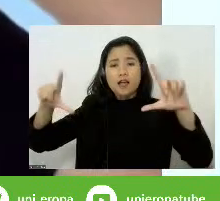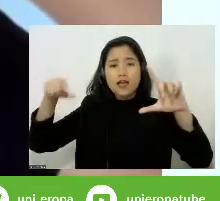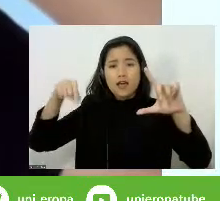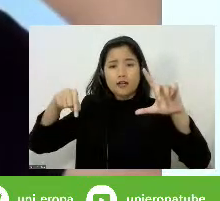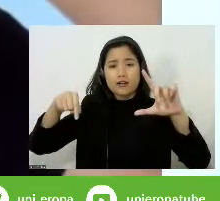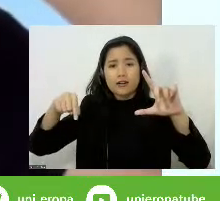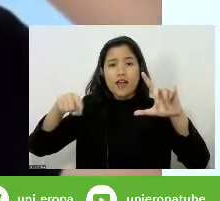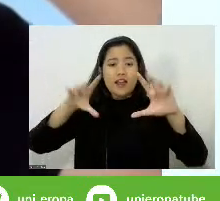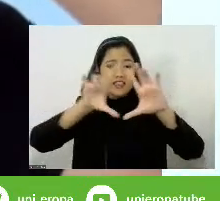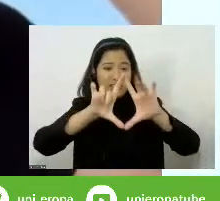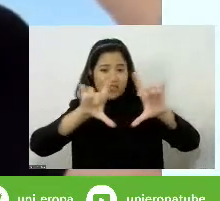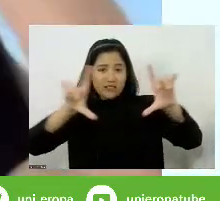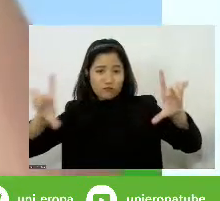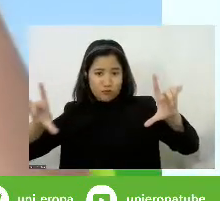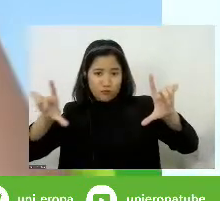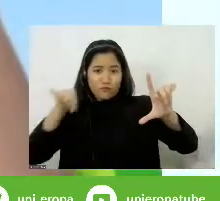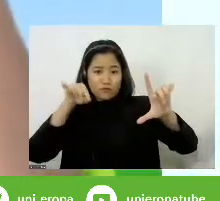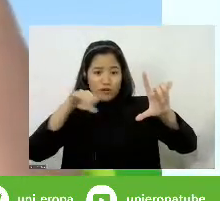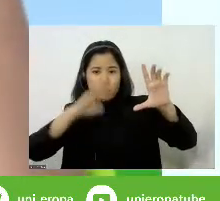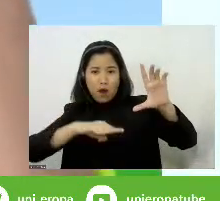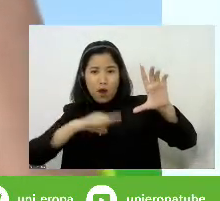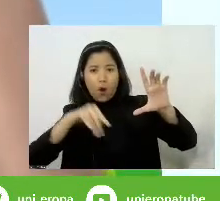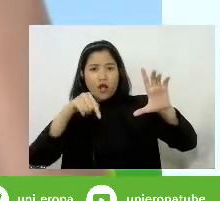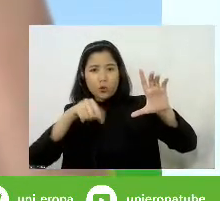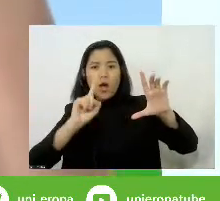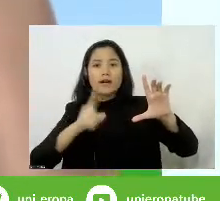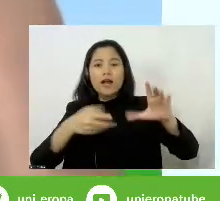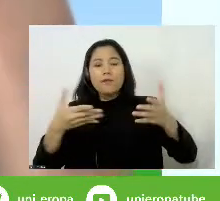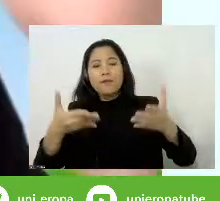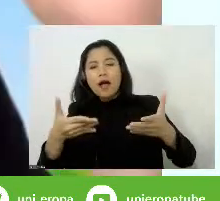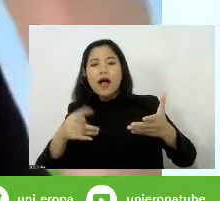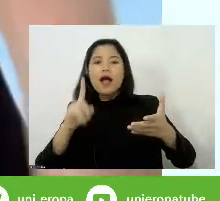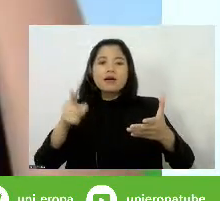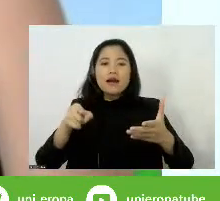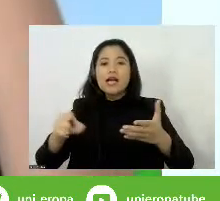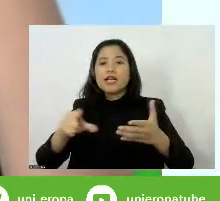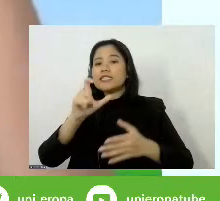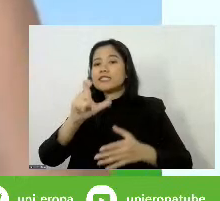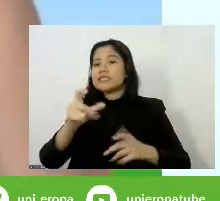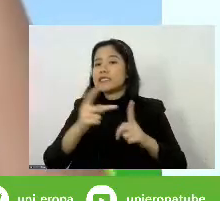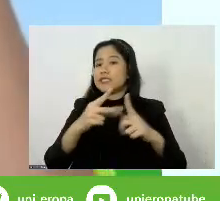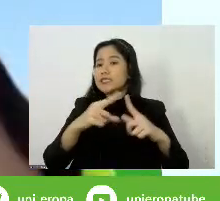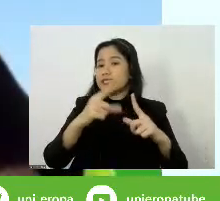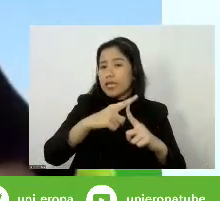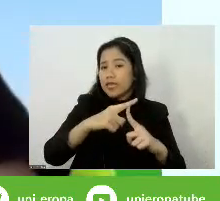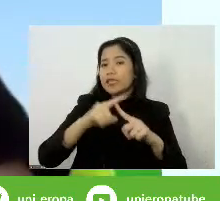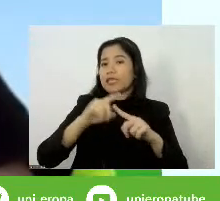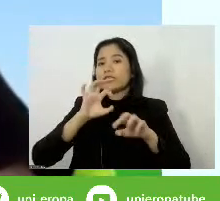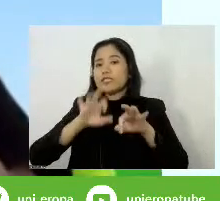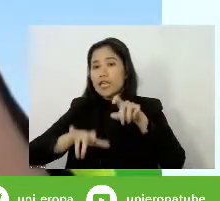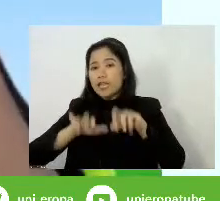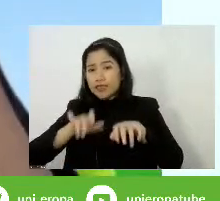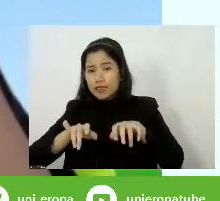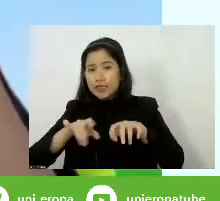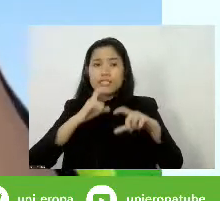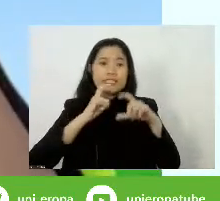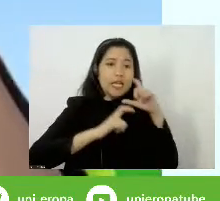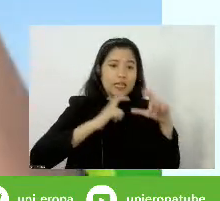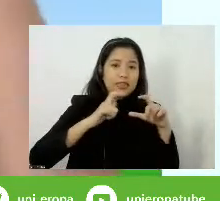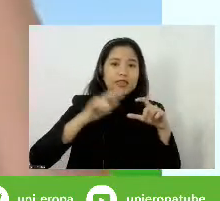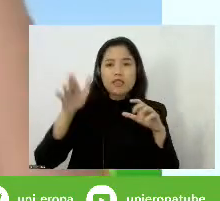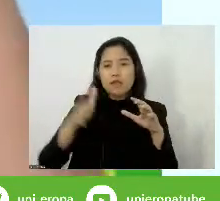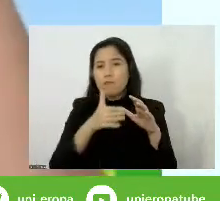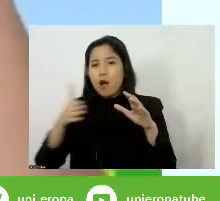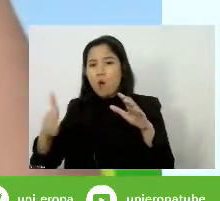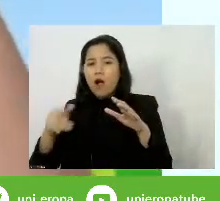tab yang paling bawah temen-temen bisa lihat itu ada icon chat ada I konser krimnya disebelahnya itu the icon paling